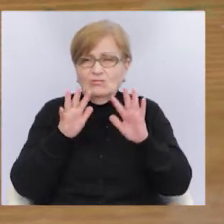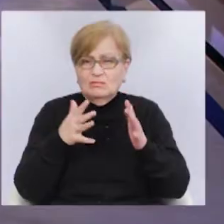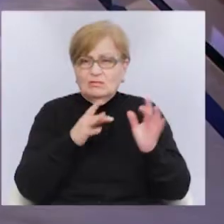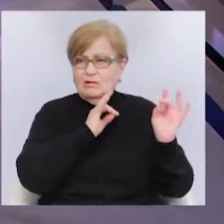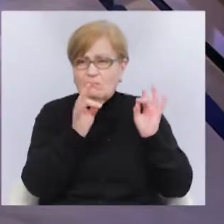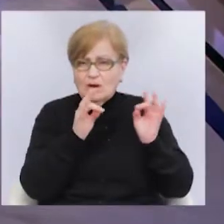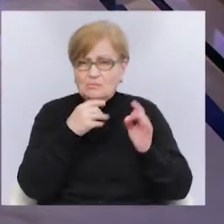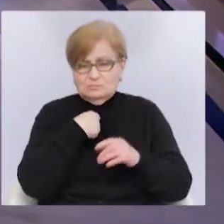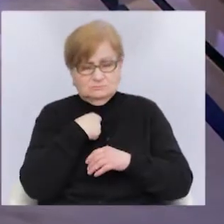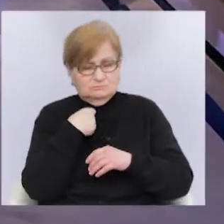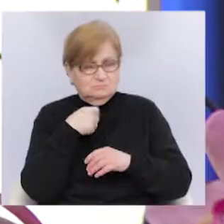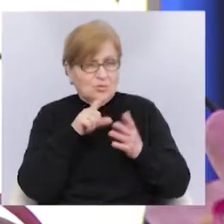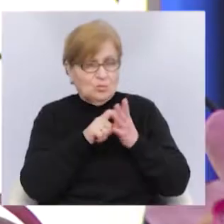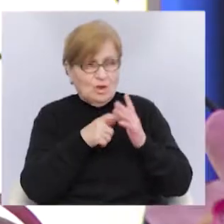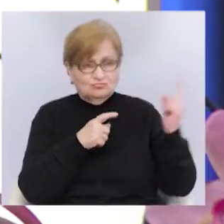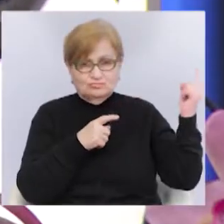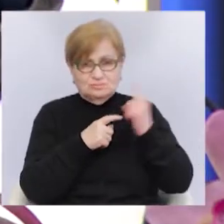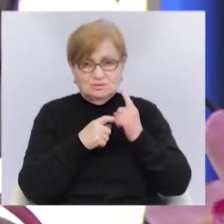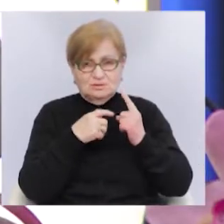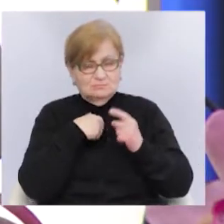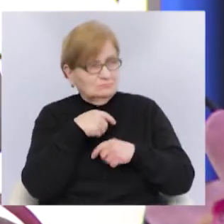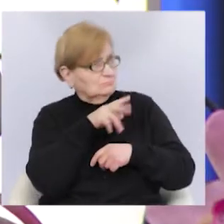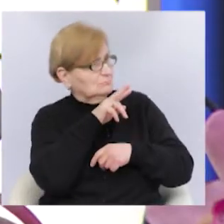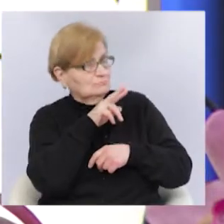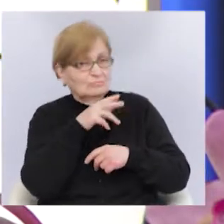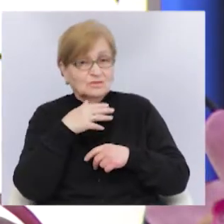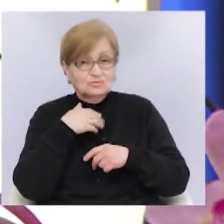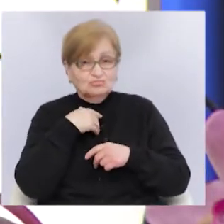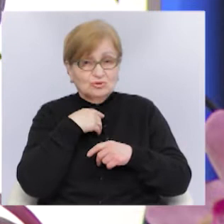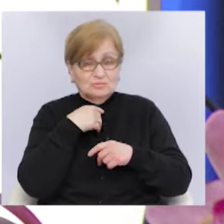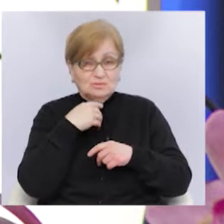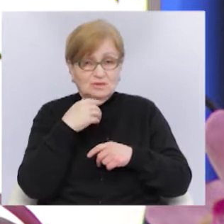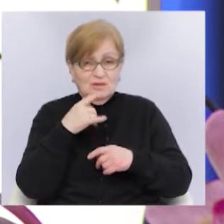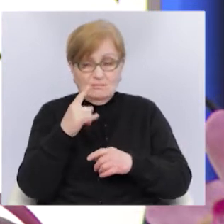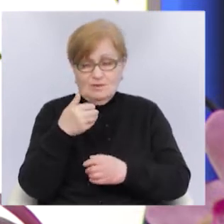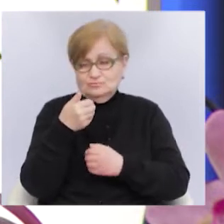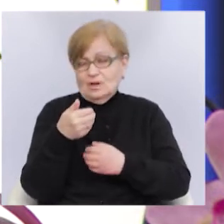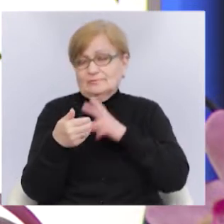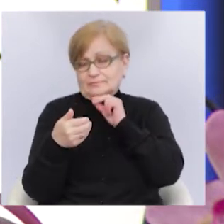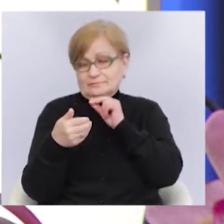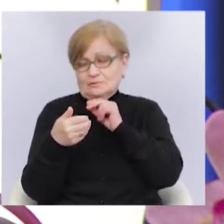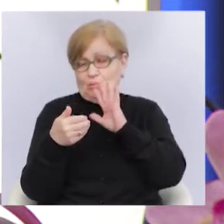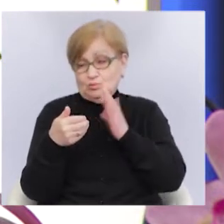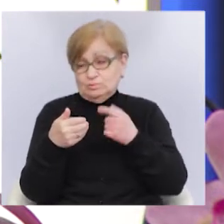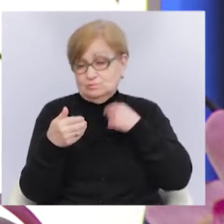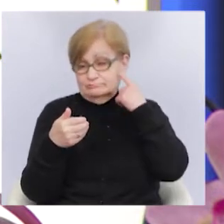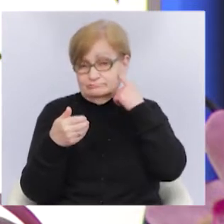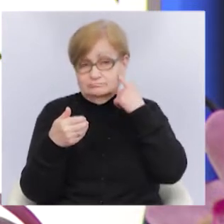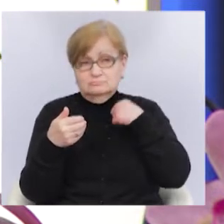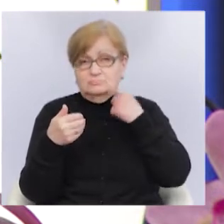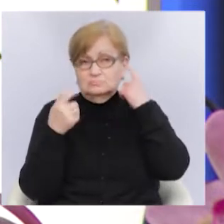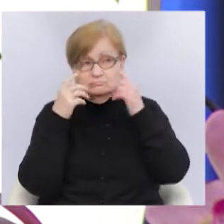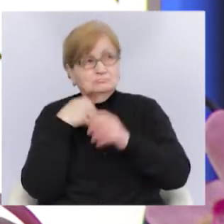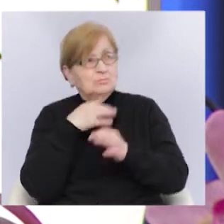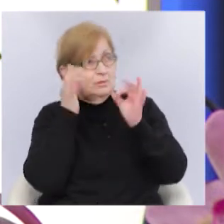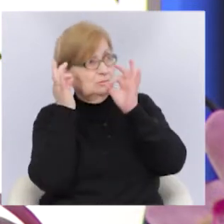ვიღაც შემოვიდა ოთახში, ან რაღაცა დავანახე. ჩემი ყურადღების ფოკუსი ამას ველაპარაკებოდი, ხო? ჩემი ყურადღების ფოკუსი